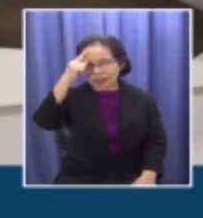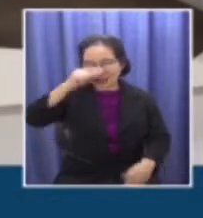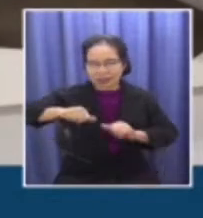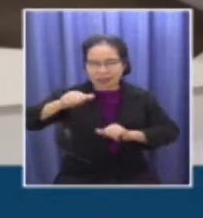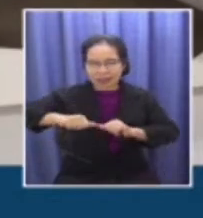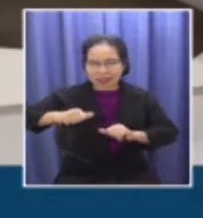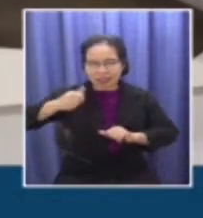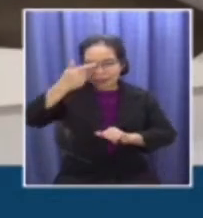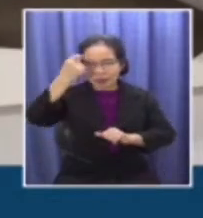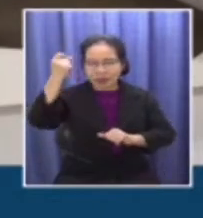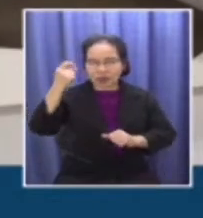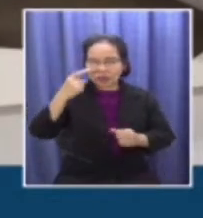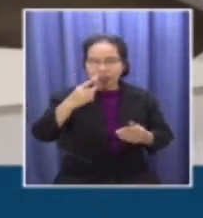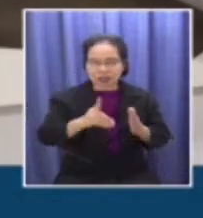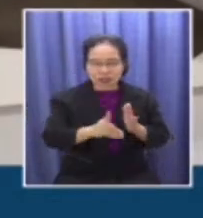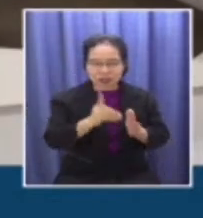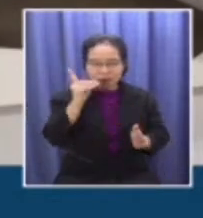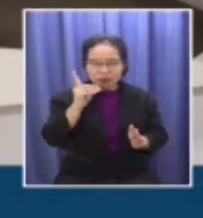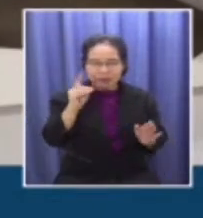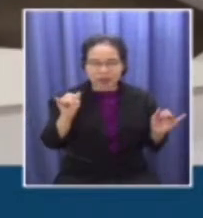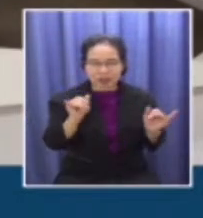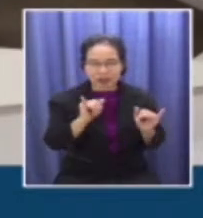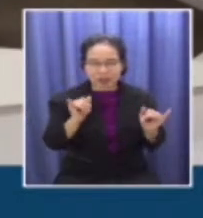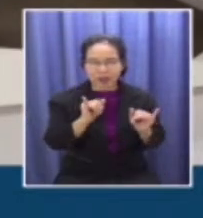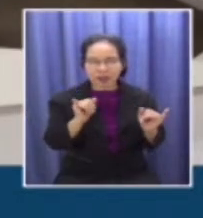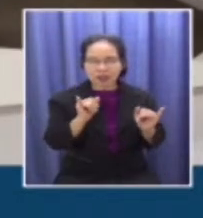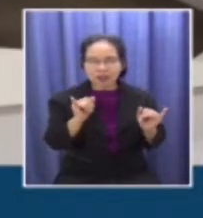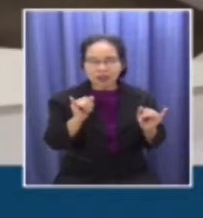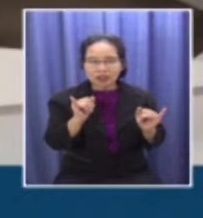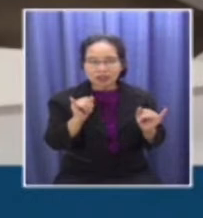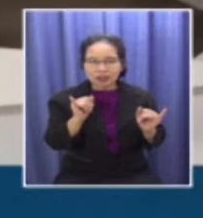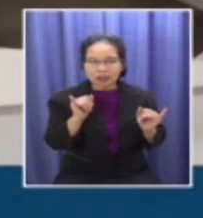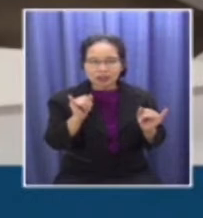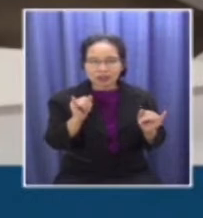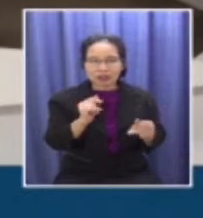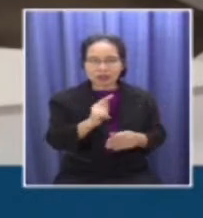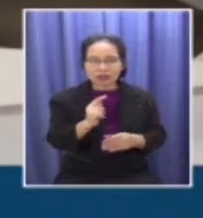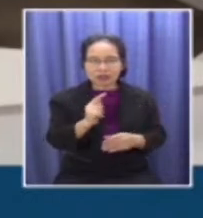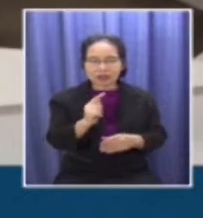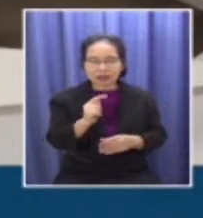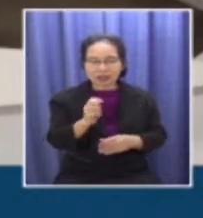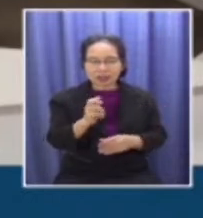wa no ma chinyegie ni mpo enen emfa abodo nyansa pedisua force sa